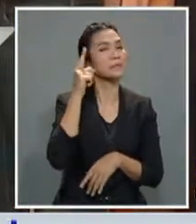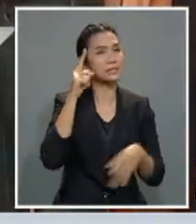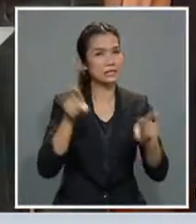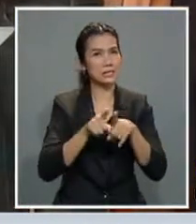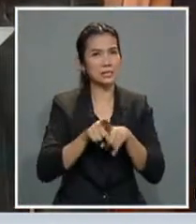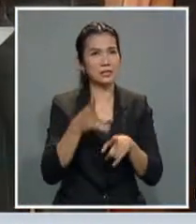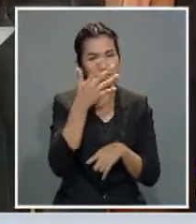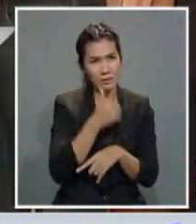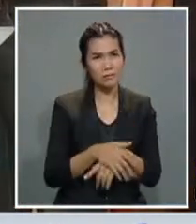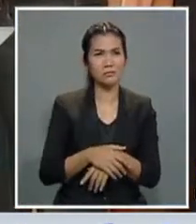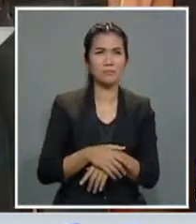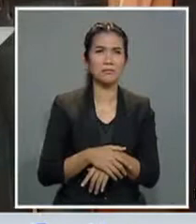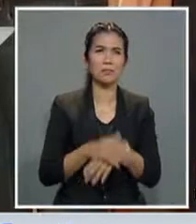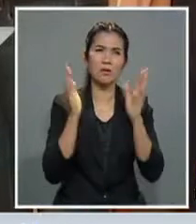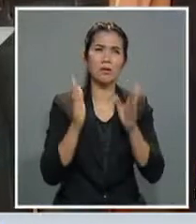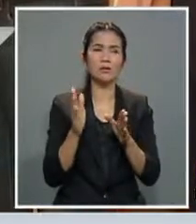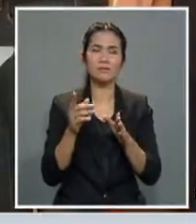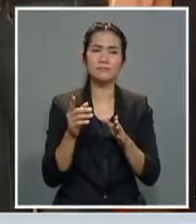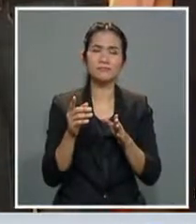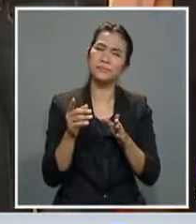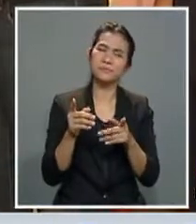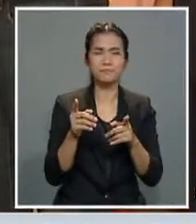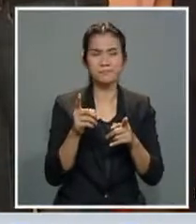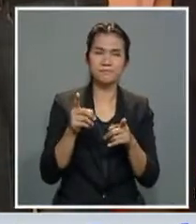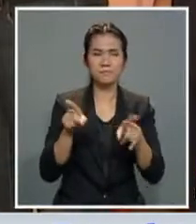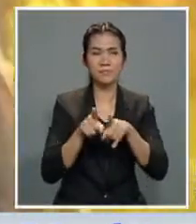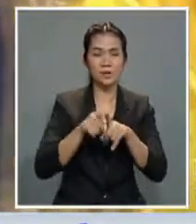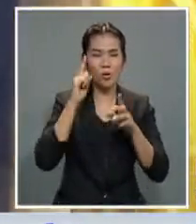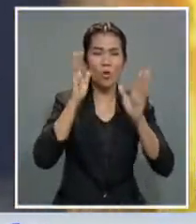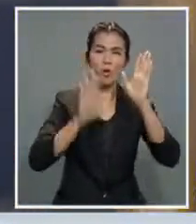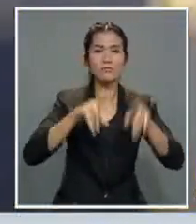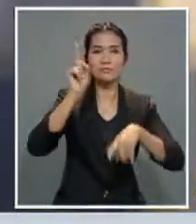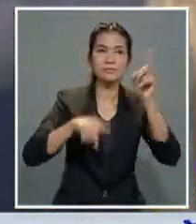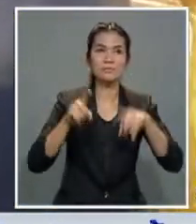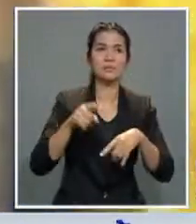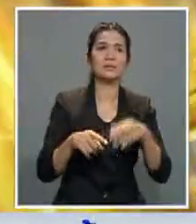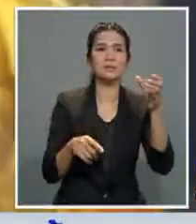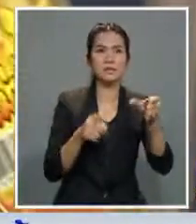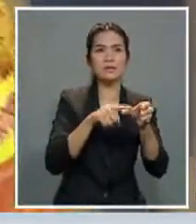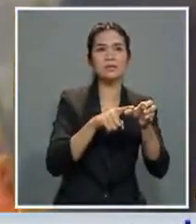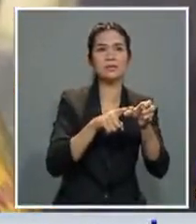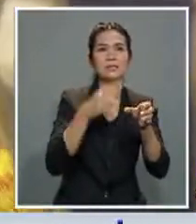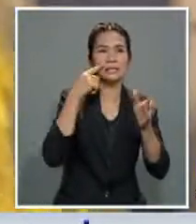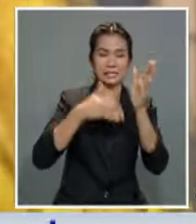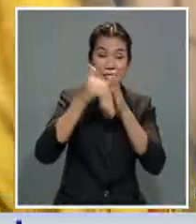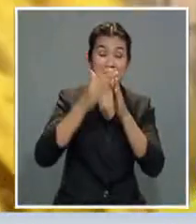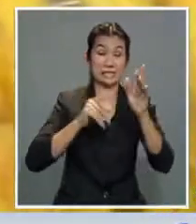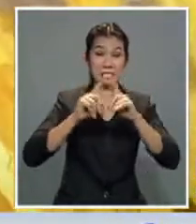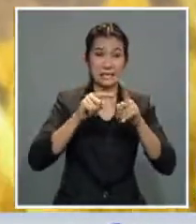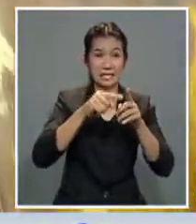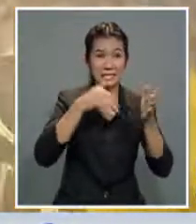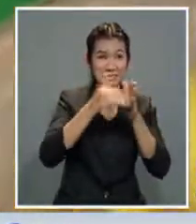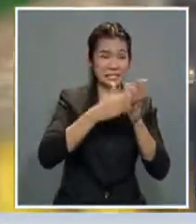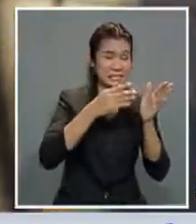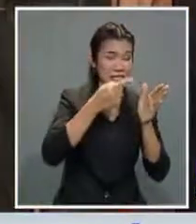ดบางคนเขาการรับประทานเนี่ยมันต่างจิตต่างใจถ้าแบบนี้เขามันสีจะคล้ำๆหน่อยใช่ไ